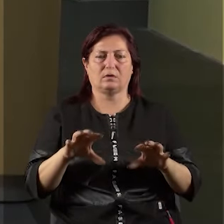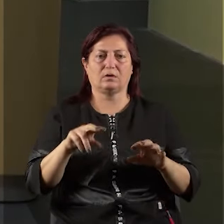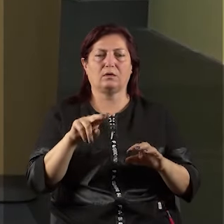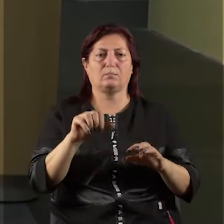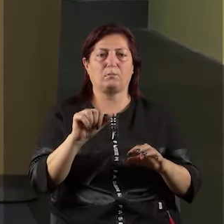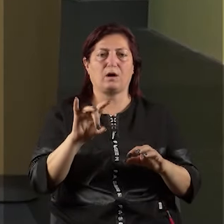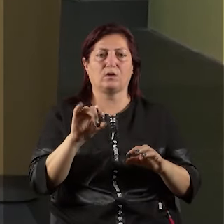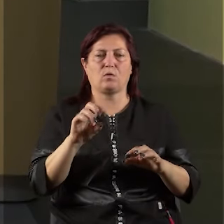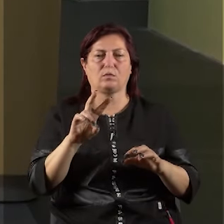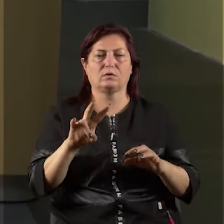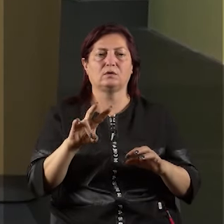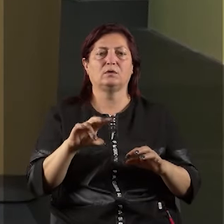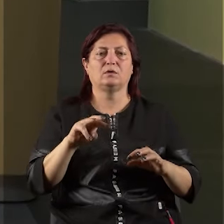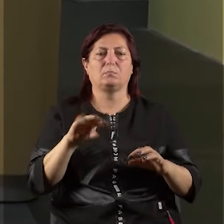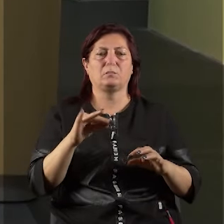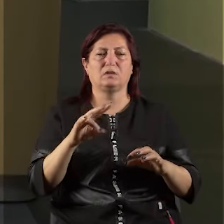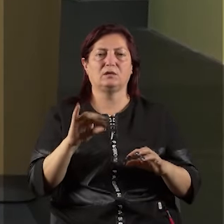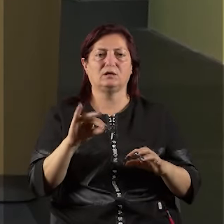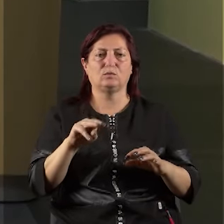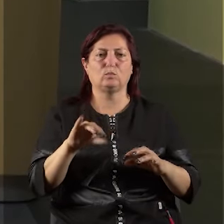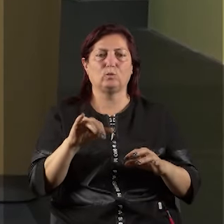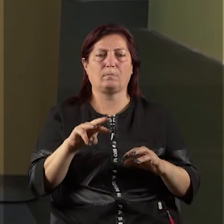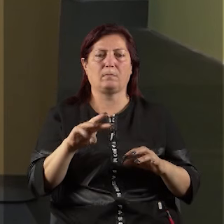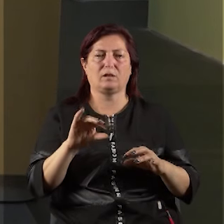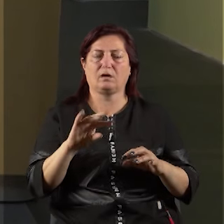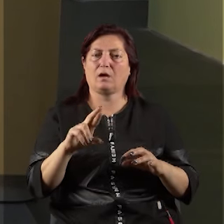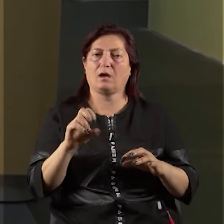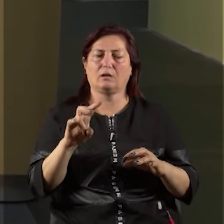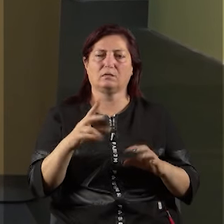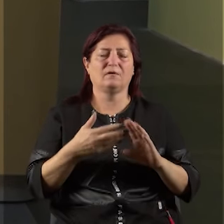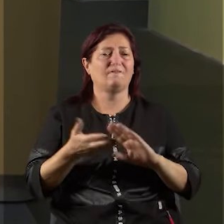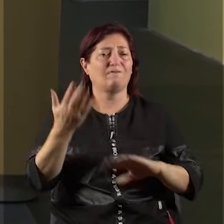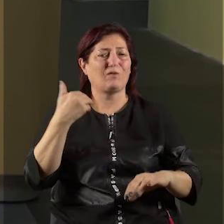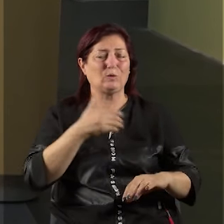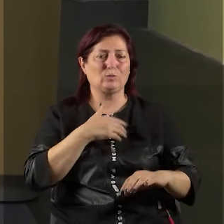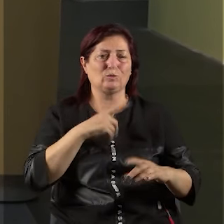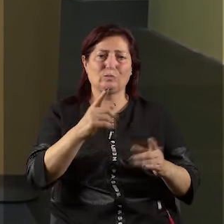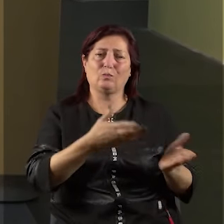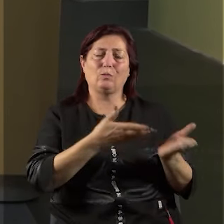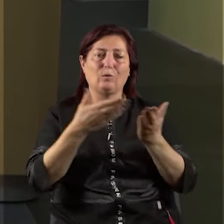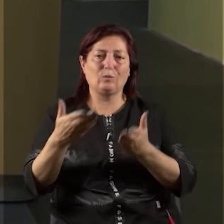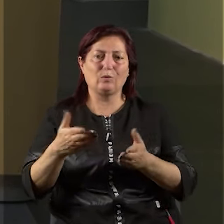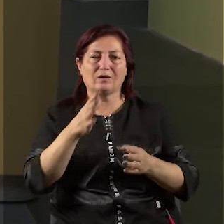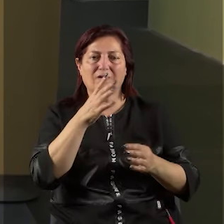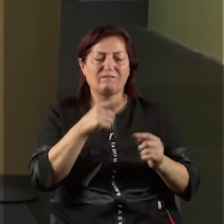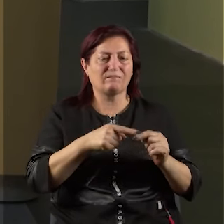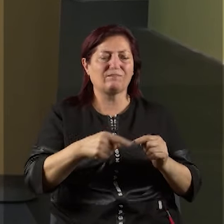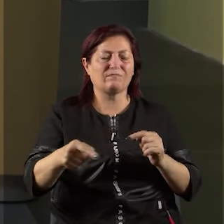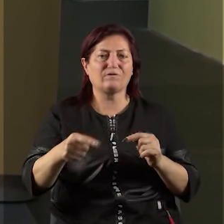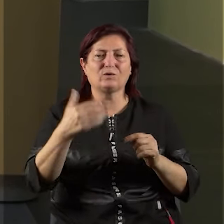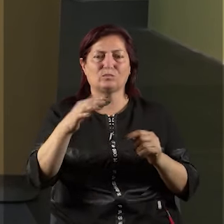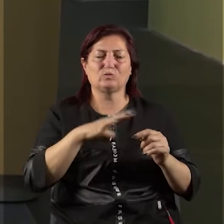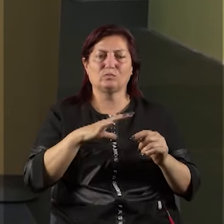շնորհակալ եմ հրավերս ընդունելու համար։ Ես էլ եմ շնորհակալ հրավերի համար։ Գիտեք, վաղուց էի ուզում ձեզ հյուր կանչել, բայց վերջերս համացանցում